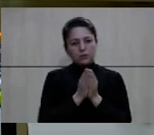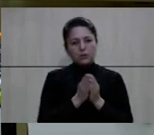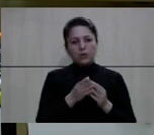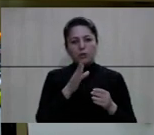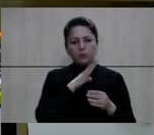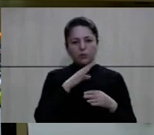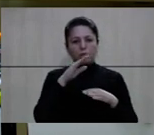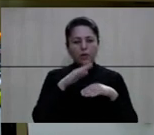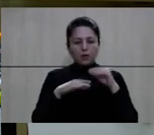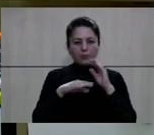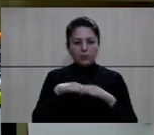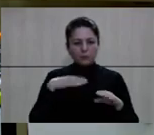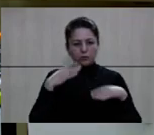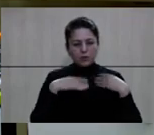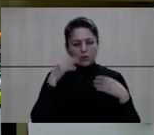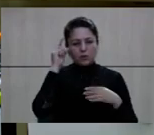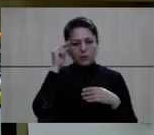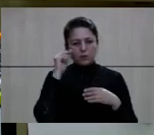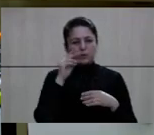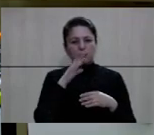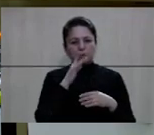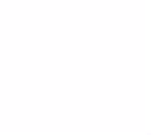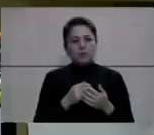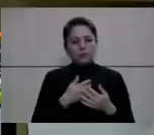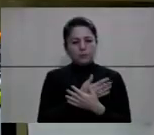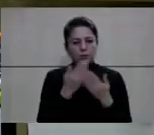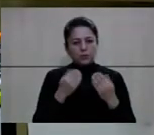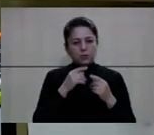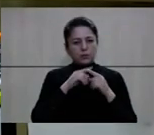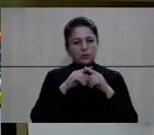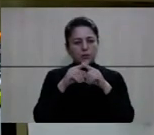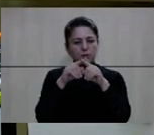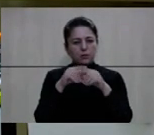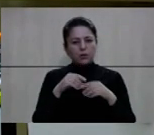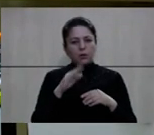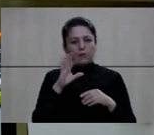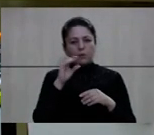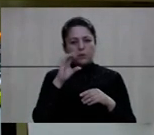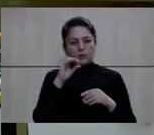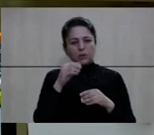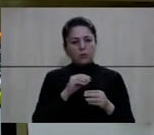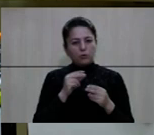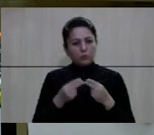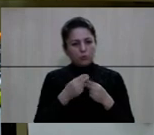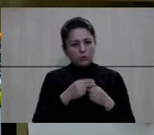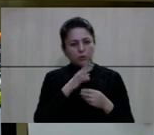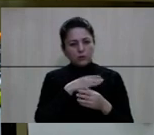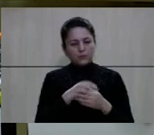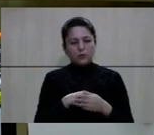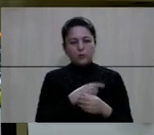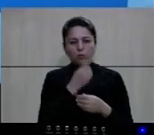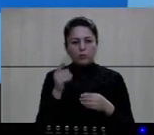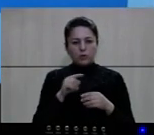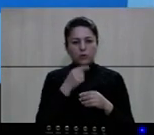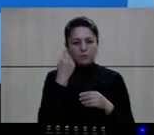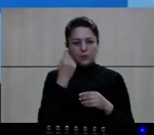amaliy mashg'ulotlarimiz va dars jarayonlarimizda biz texnika vositalarini o'rganib kelganmiz. Shulardan bittasi